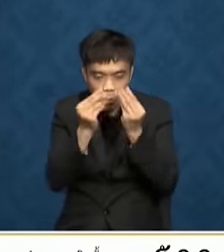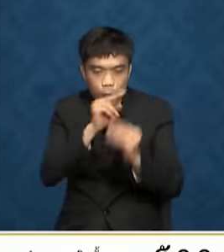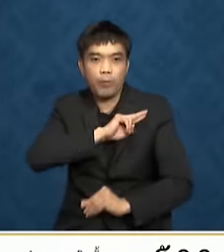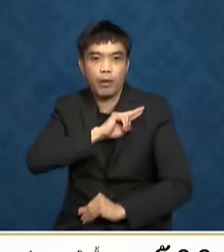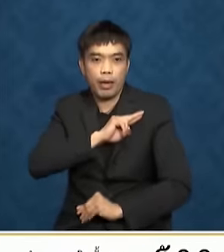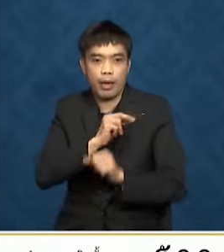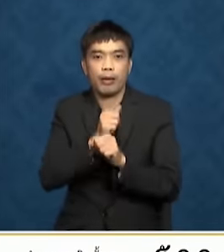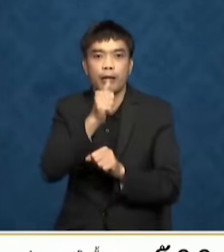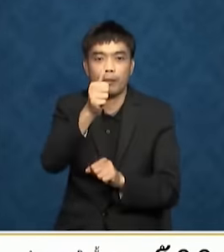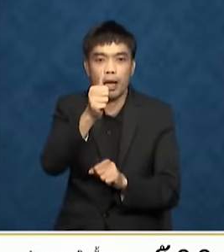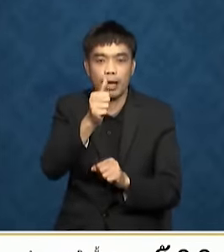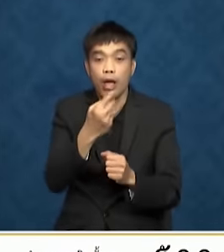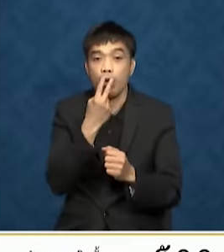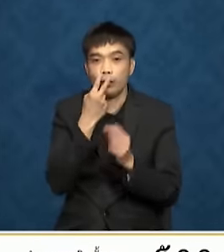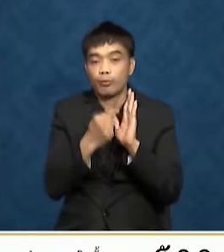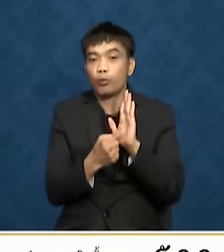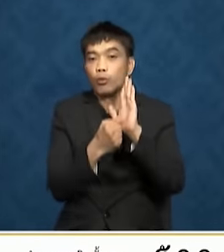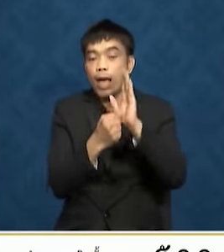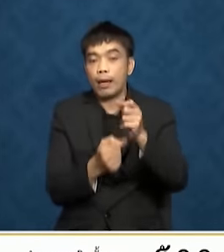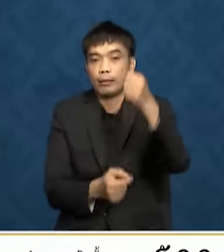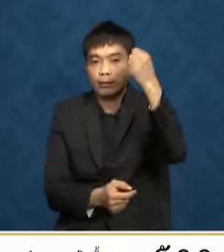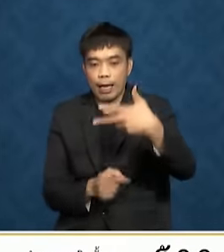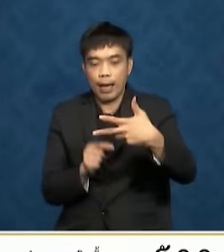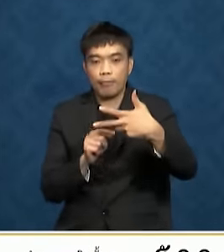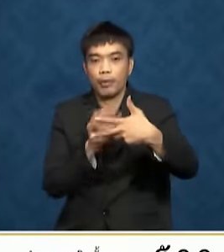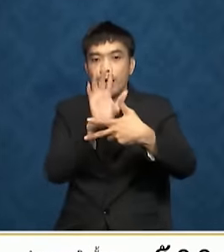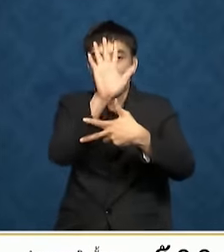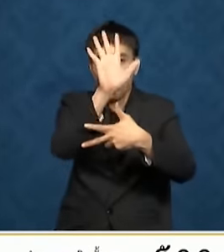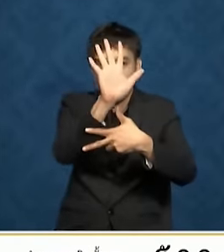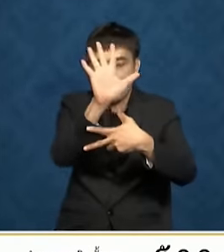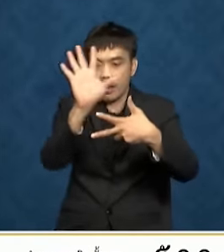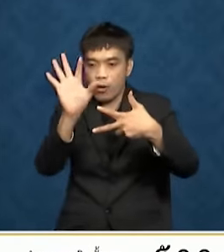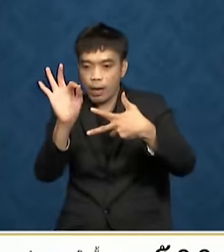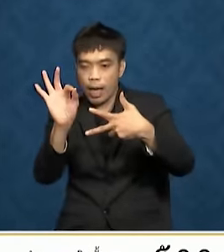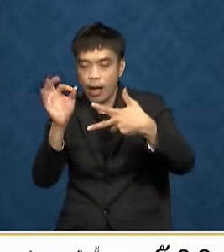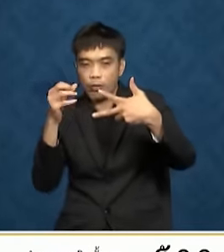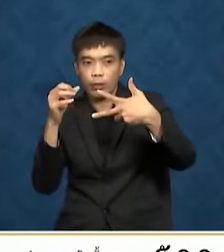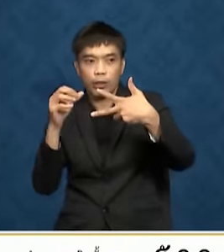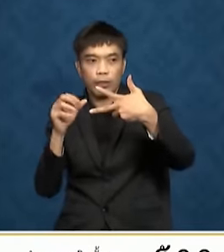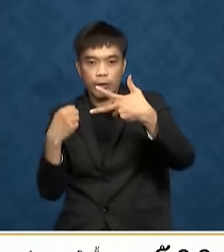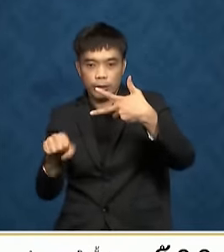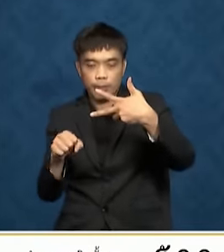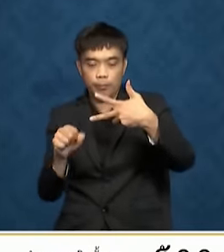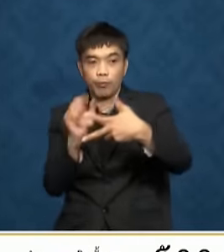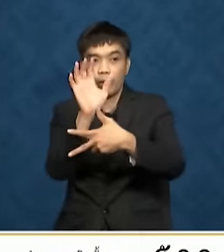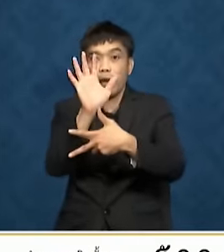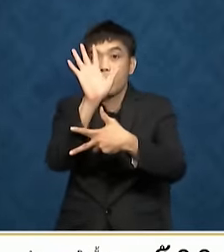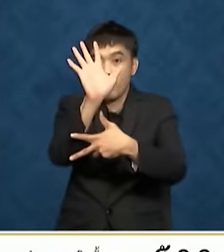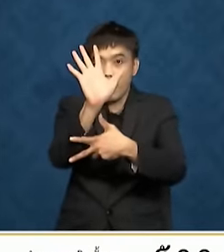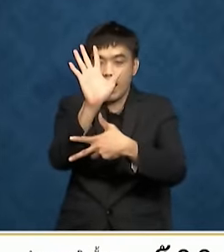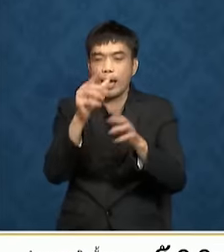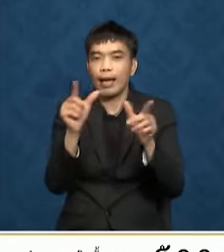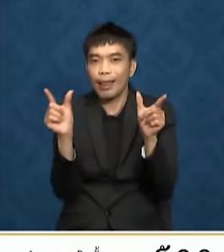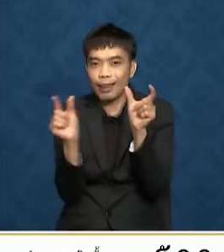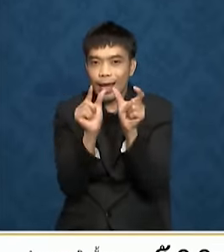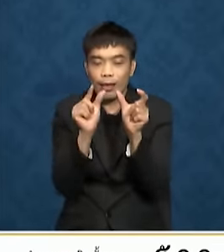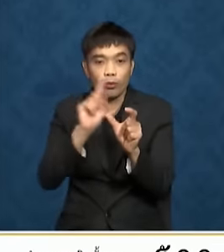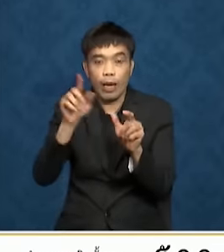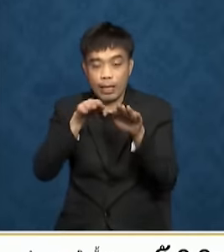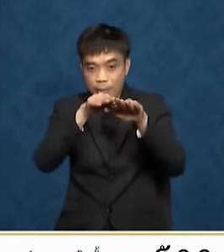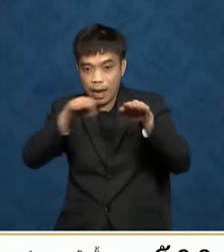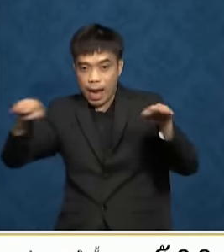น้อยมีให้เห็นอยู่ 3ข้อข้อ 5ข้อ 9แล้วก็ข้อ10ข้อ 9นี่สั้นๆเลยครับถ้าจะอยู่ในมาตรฐานของ